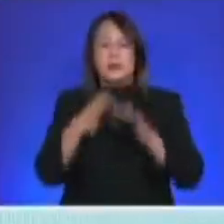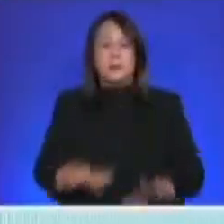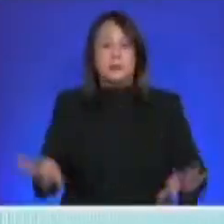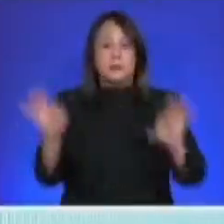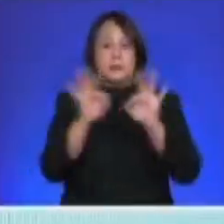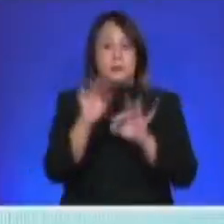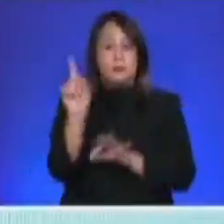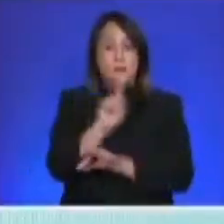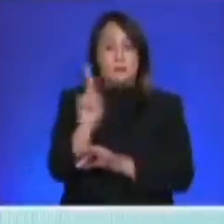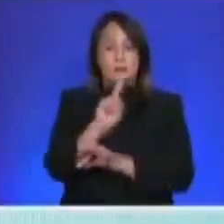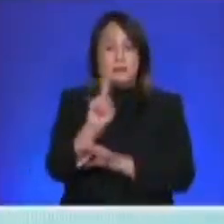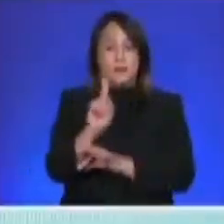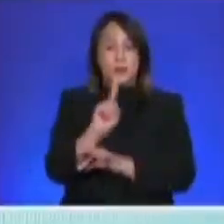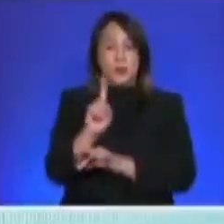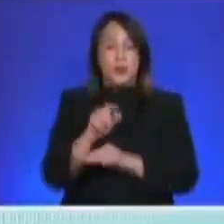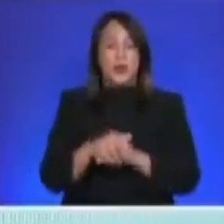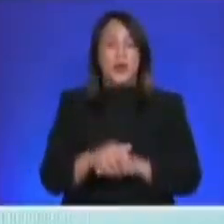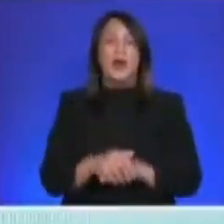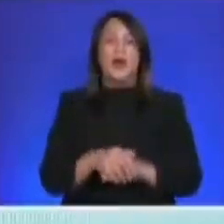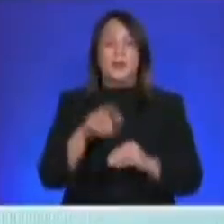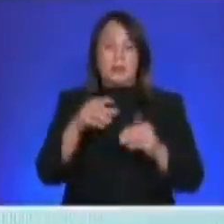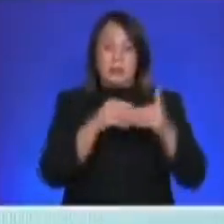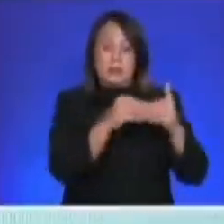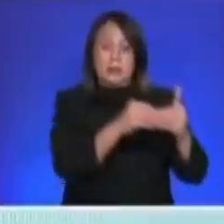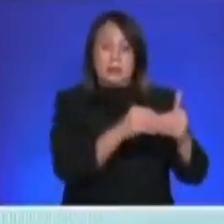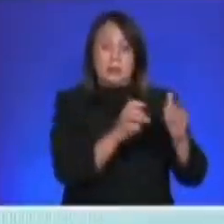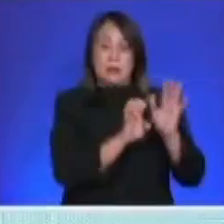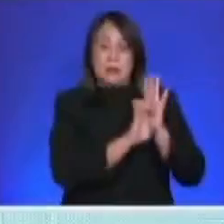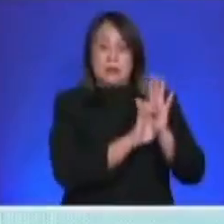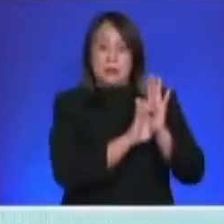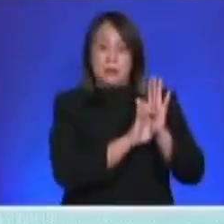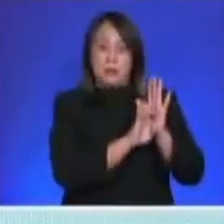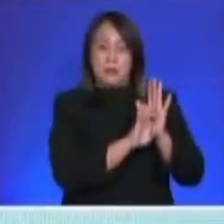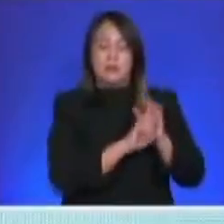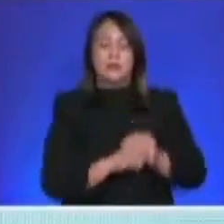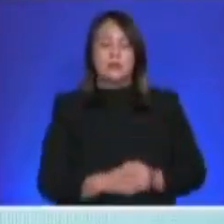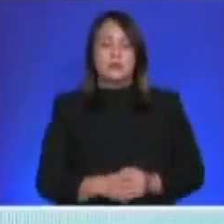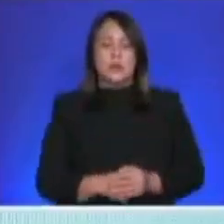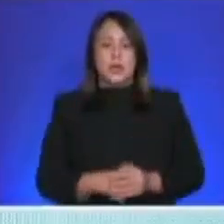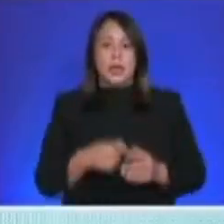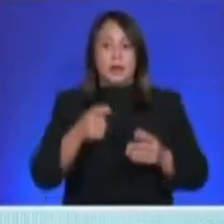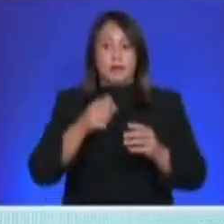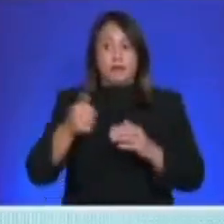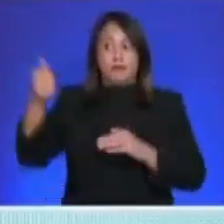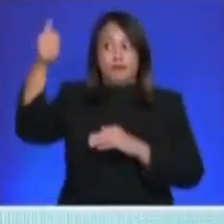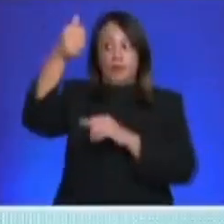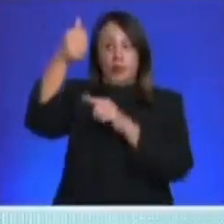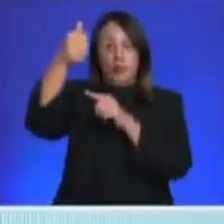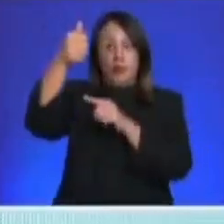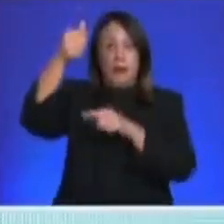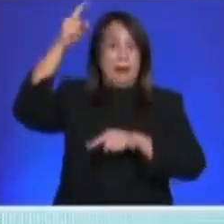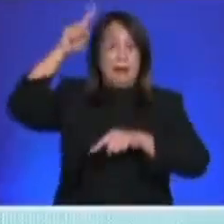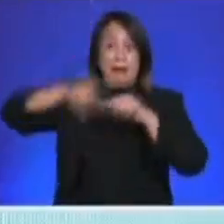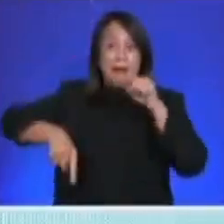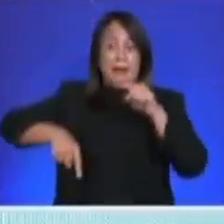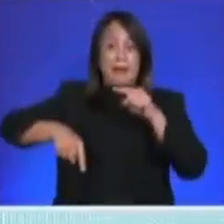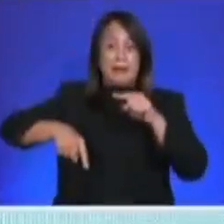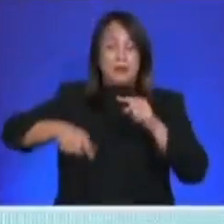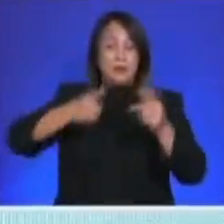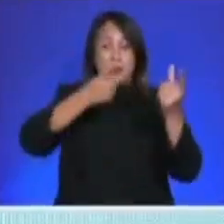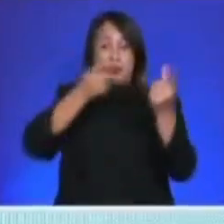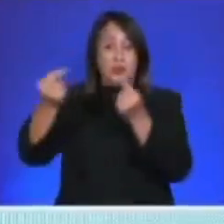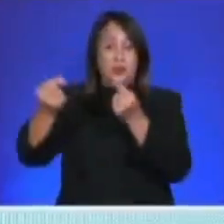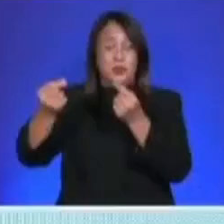napaka-importante, leadership by example. Kapag ang namumuno ay hindi kayang gawin ang kanyang pinipreach, ang